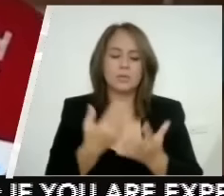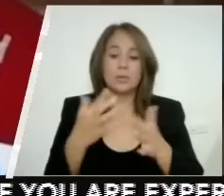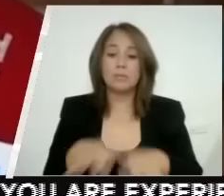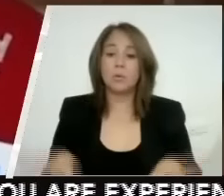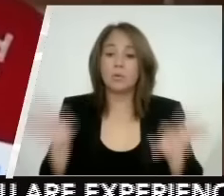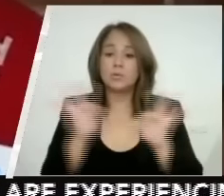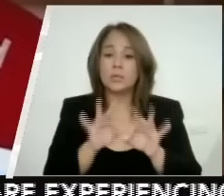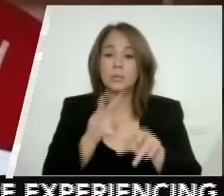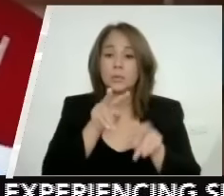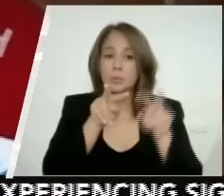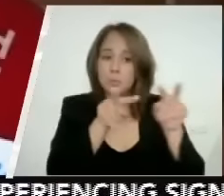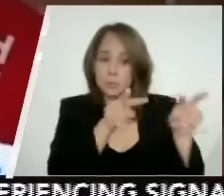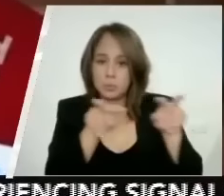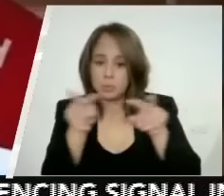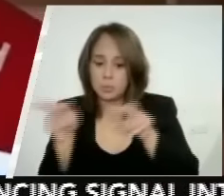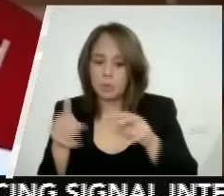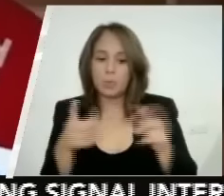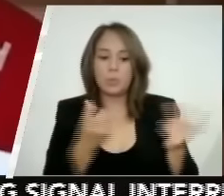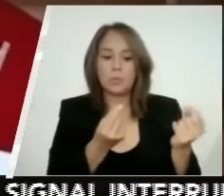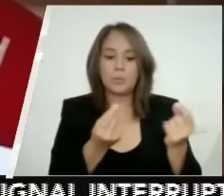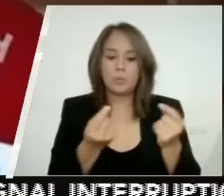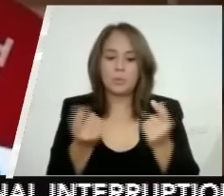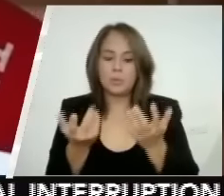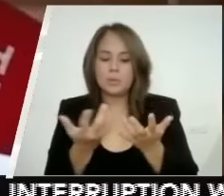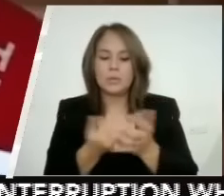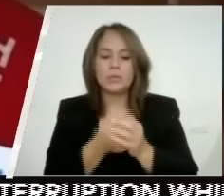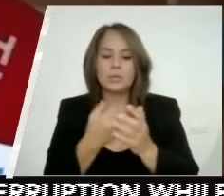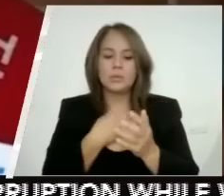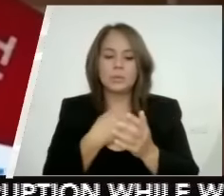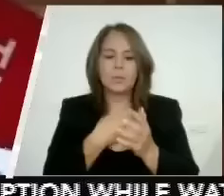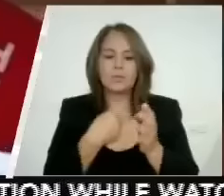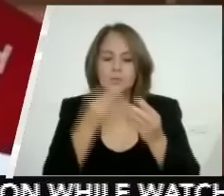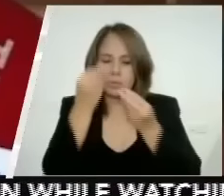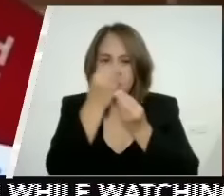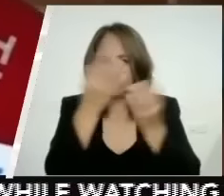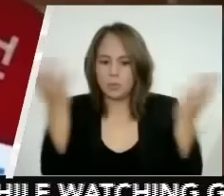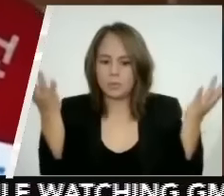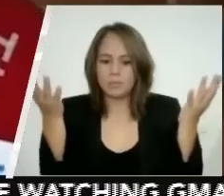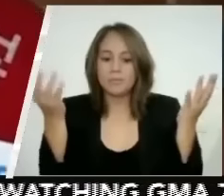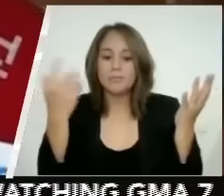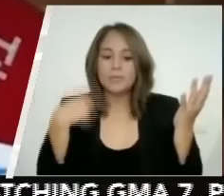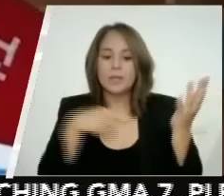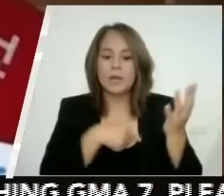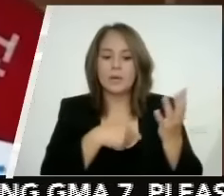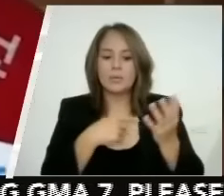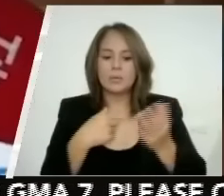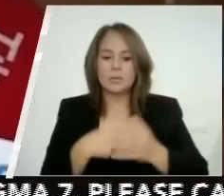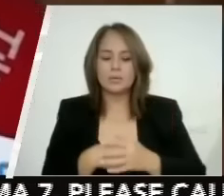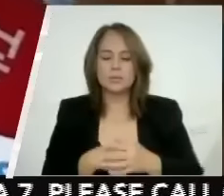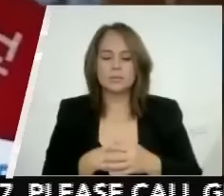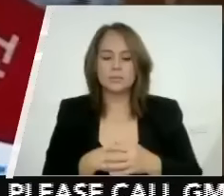mamonitor natin yung kanilang mga presence at na ipapahatid natin yung kanilang movement sa higher headquarters.